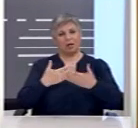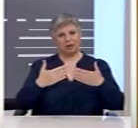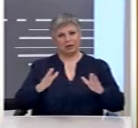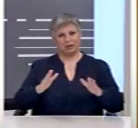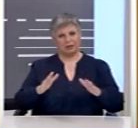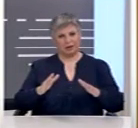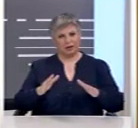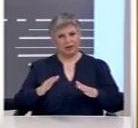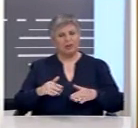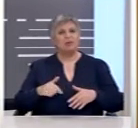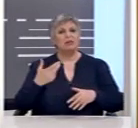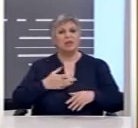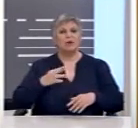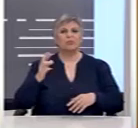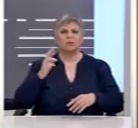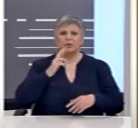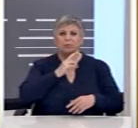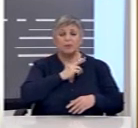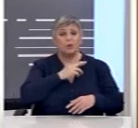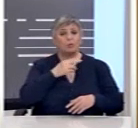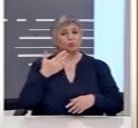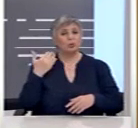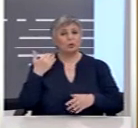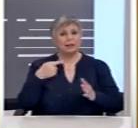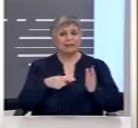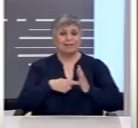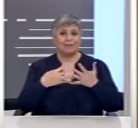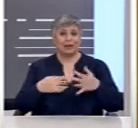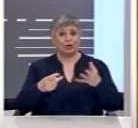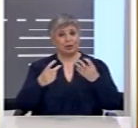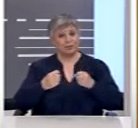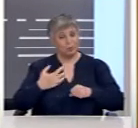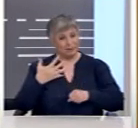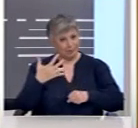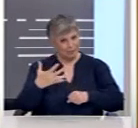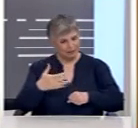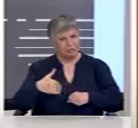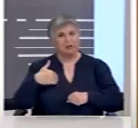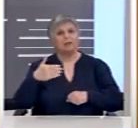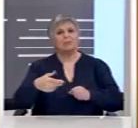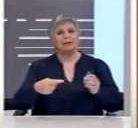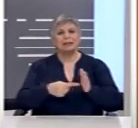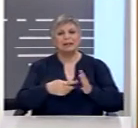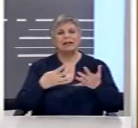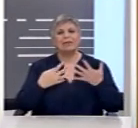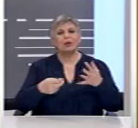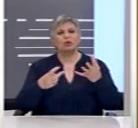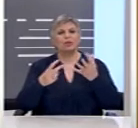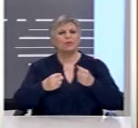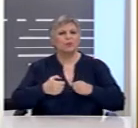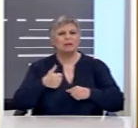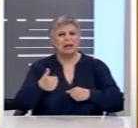θέσεις Πρωθυπουργού το 1975 και το 1976, 1977, 1978, 1983,